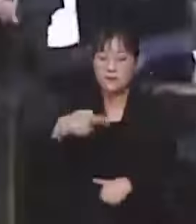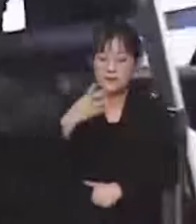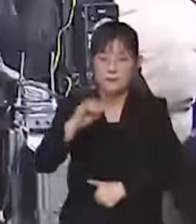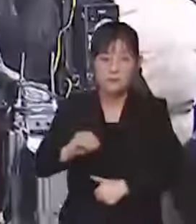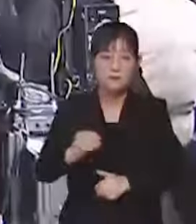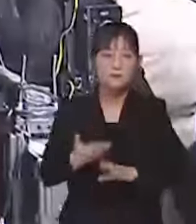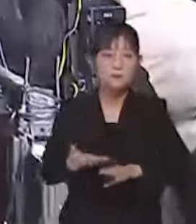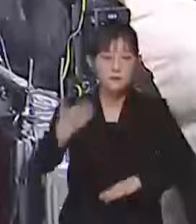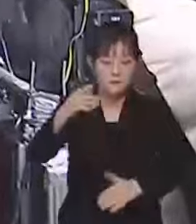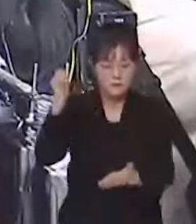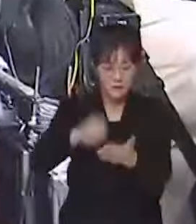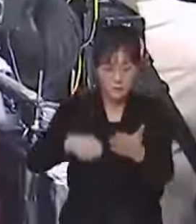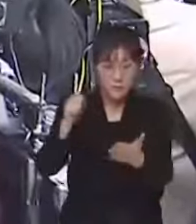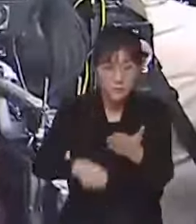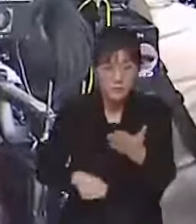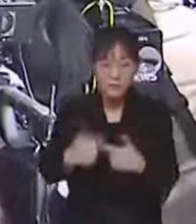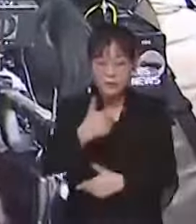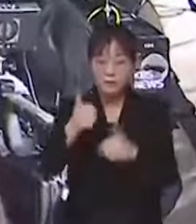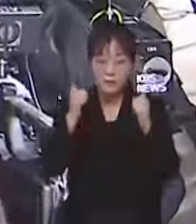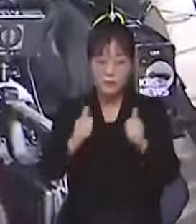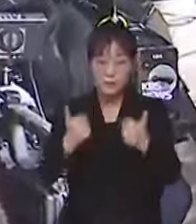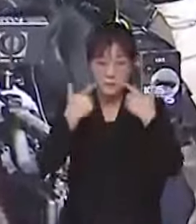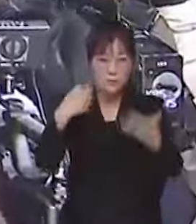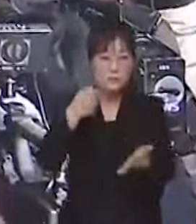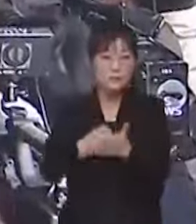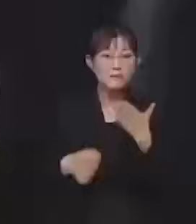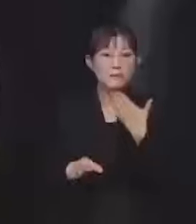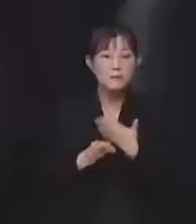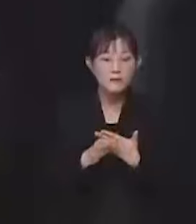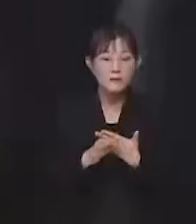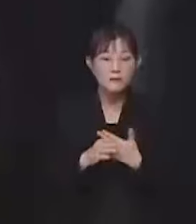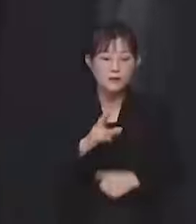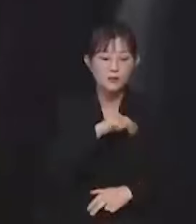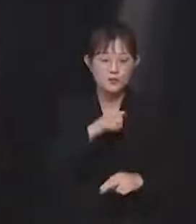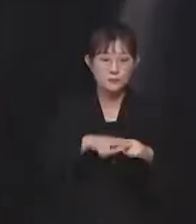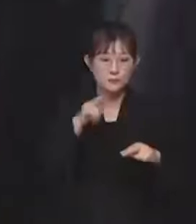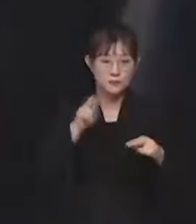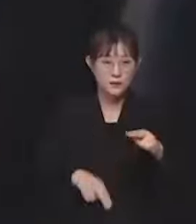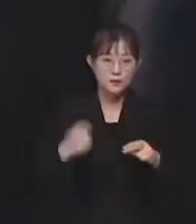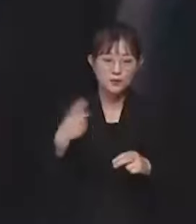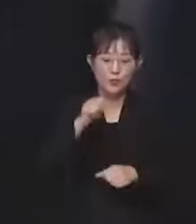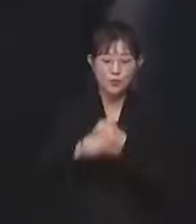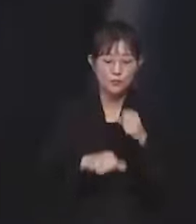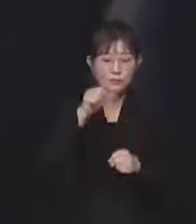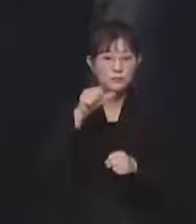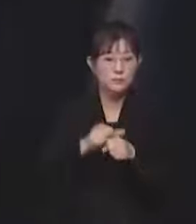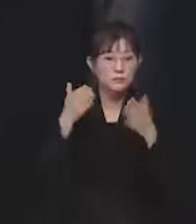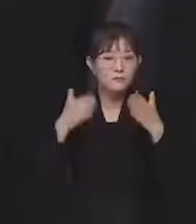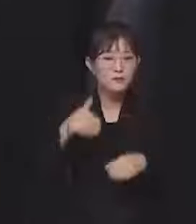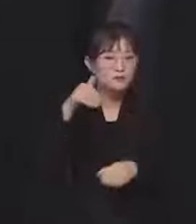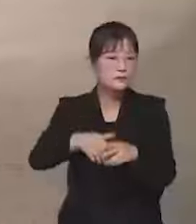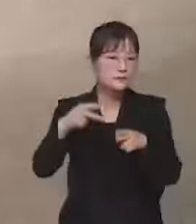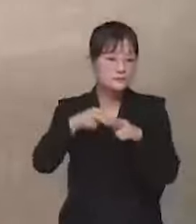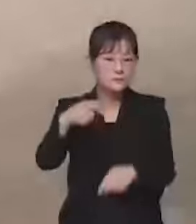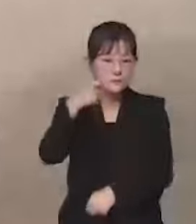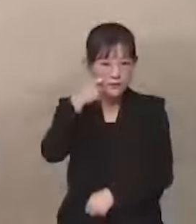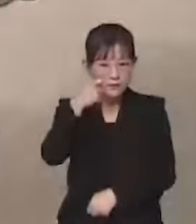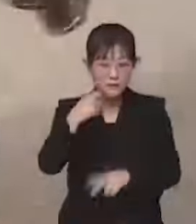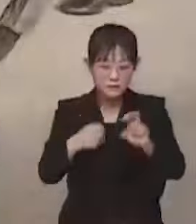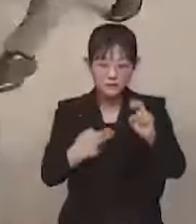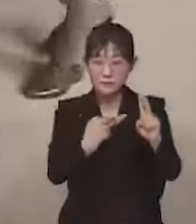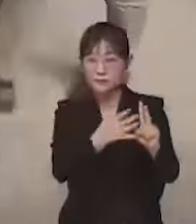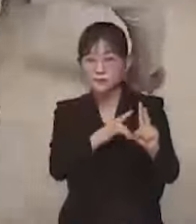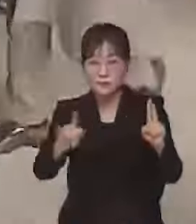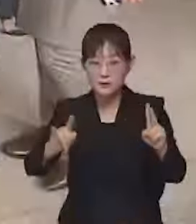선고되고 대법원에서 확정되면 의원직 상실과 5년간 피선거권이 제한됩니다. 또 22대 대선에서